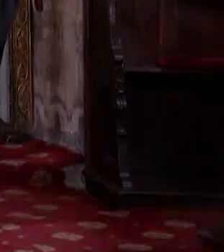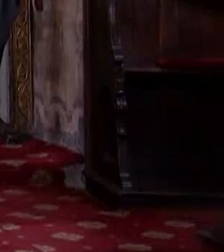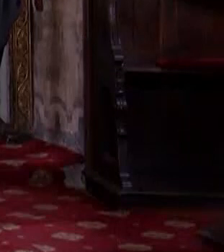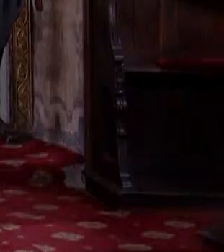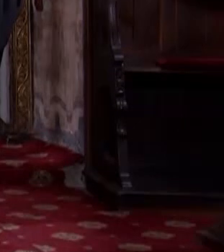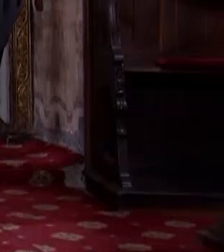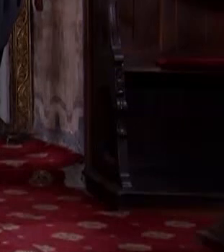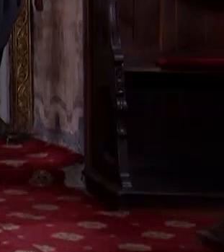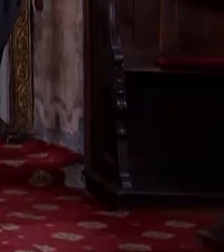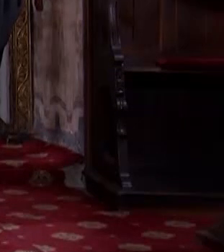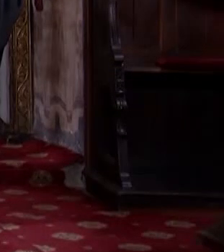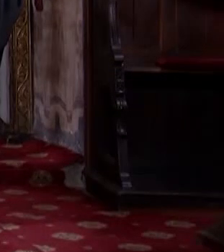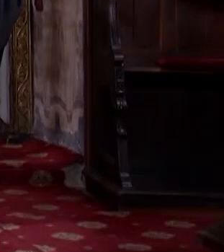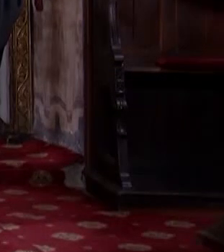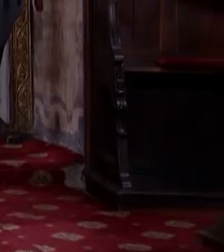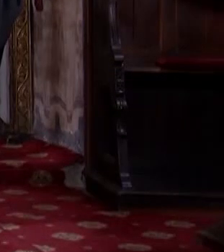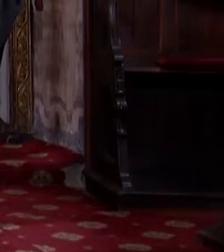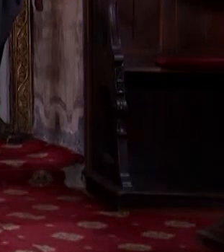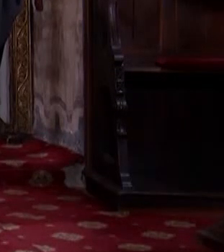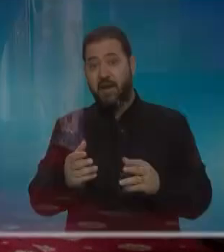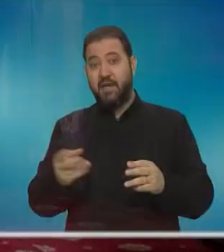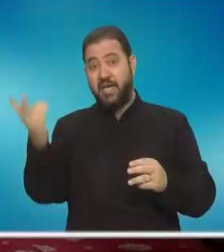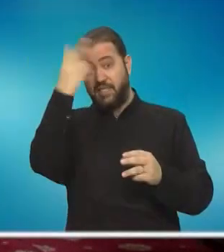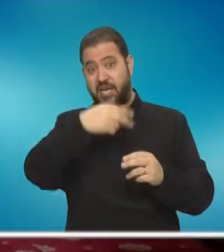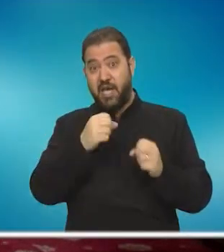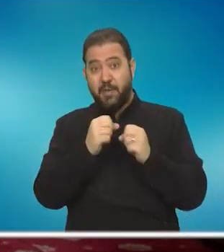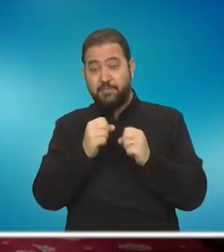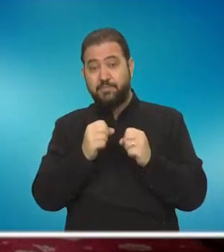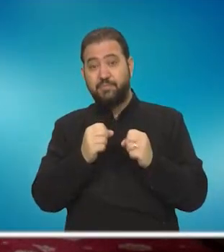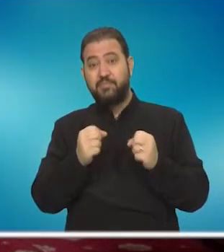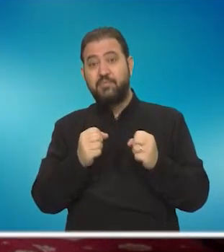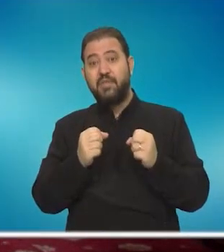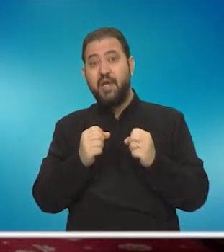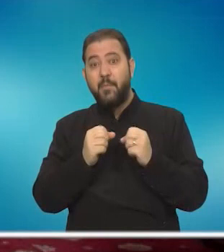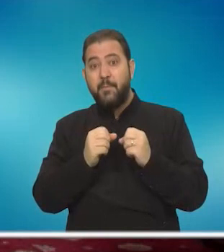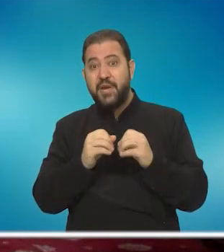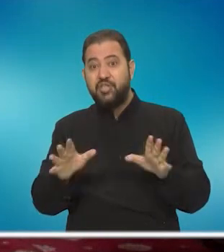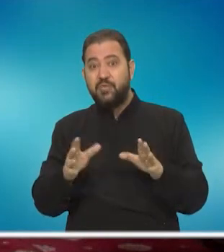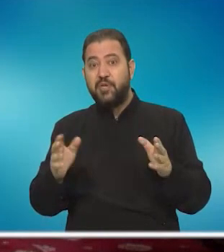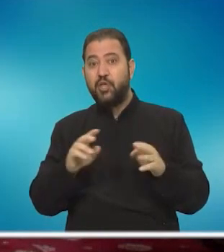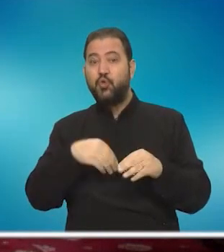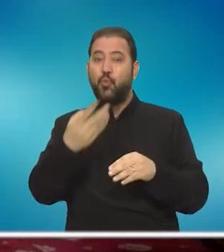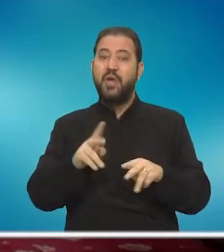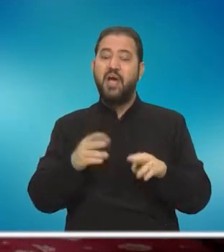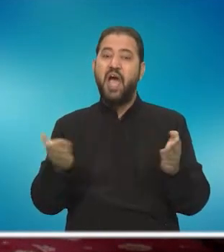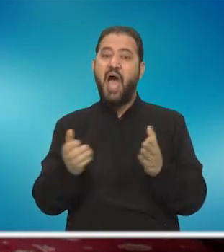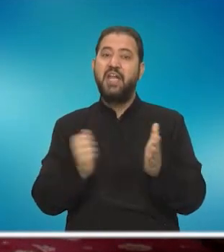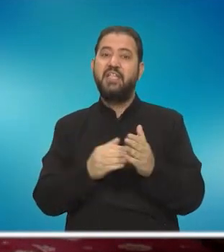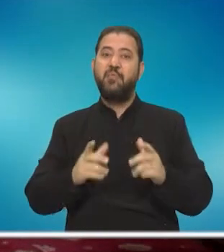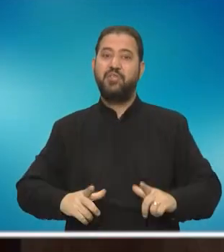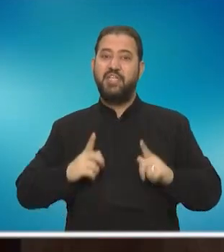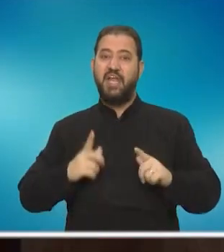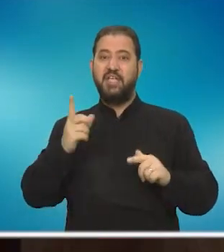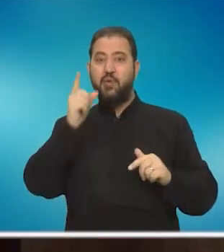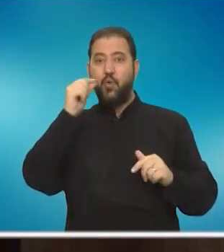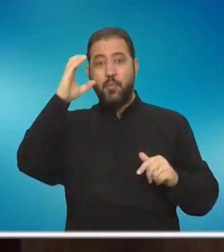împărtășesc învățătura creștină, toți cei care înțeleg principiile după care trebuie să trăiască un creștin, pentru că